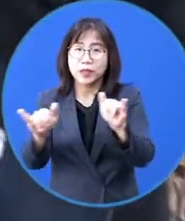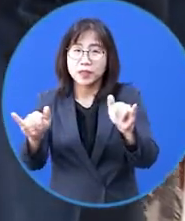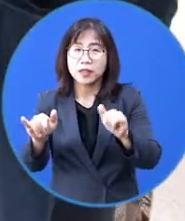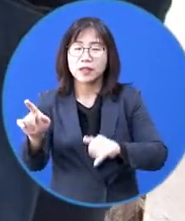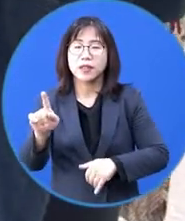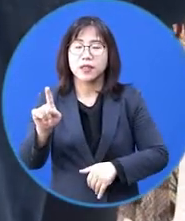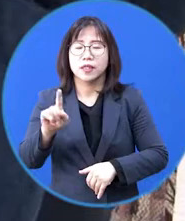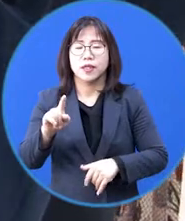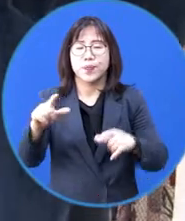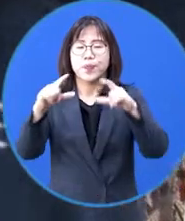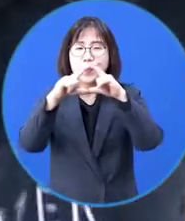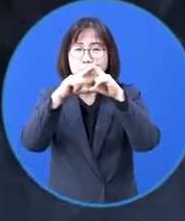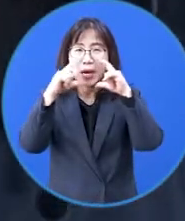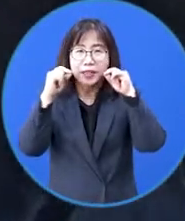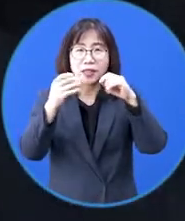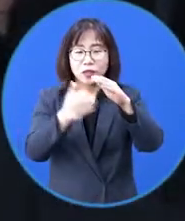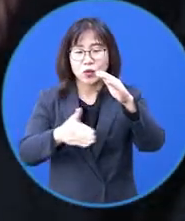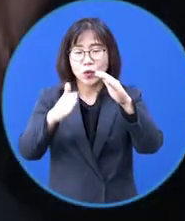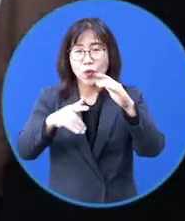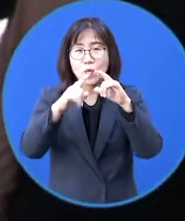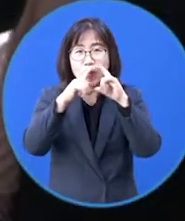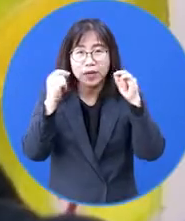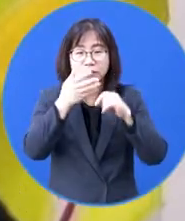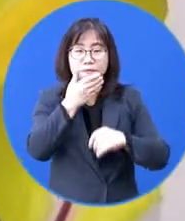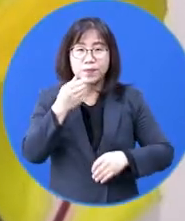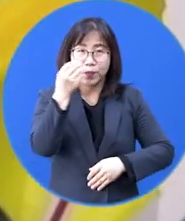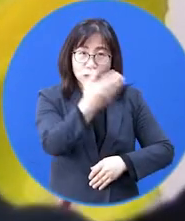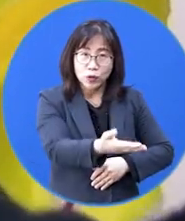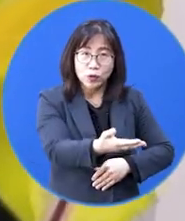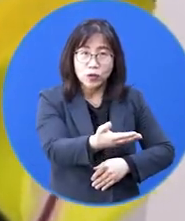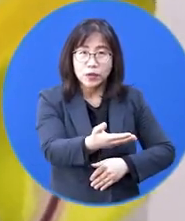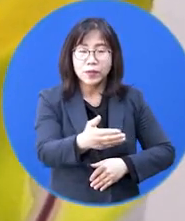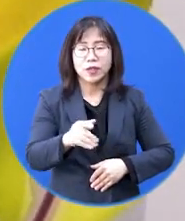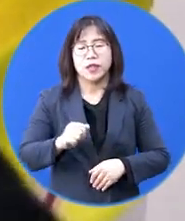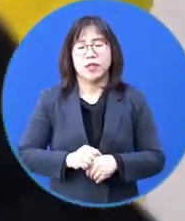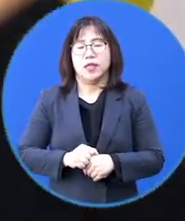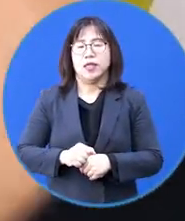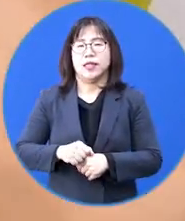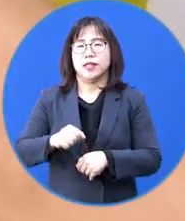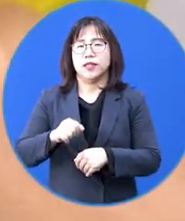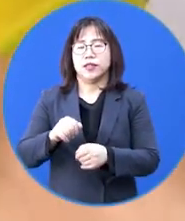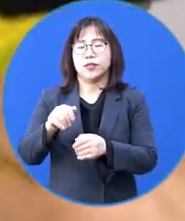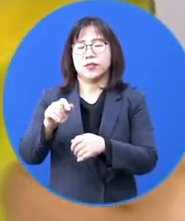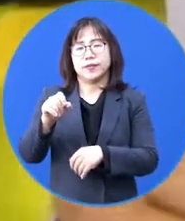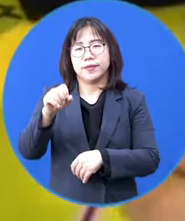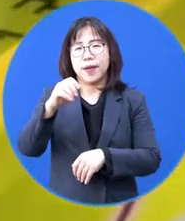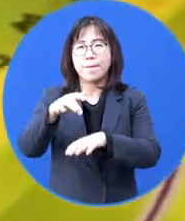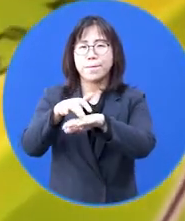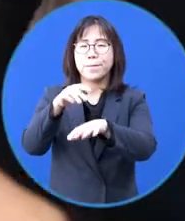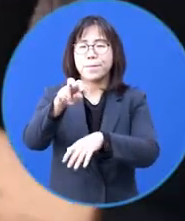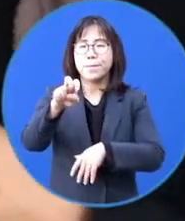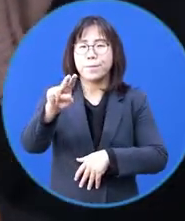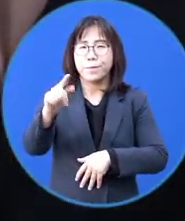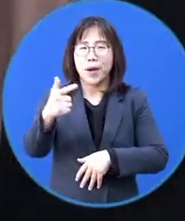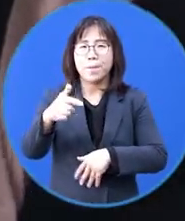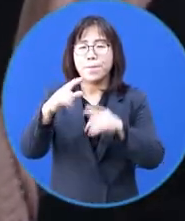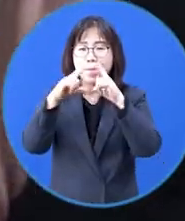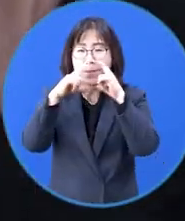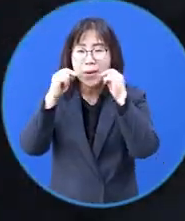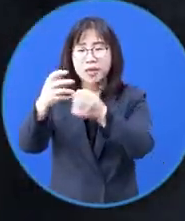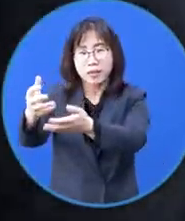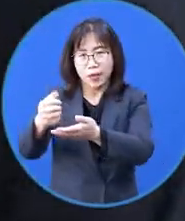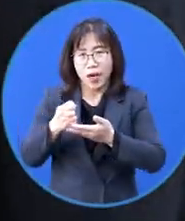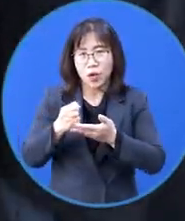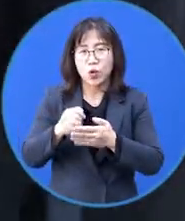보건용 마스크를 기부하면 면 마스크와 휴대용 손소독제를 받을 수 있고, 기부받은 착한 마스크는 지역